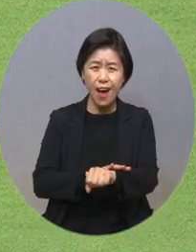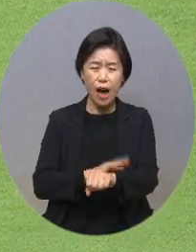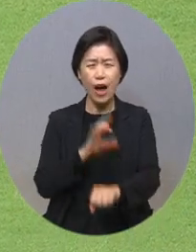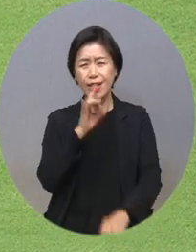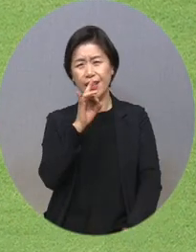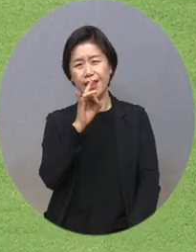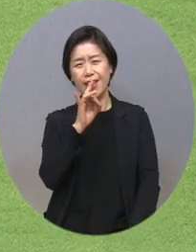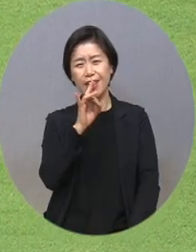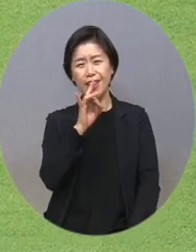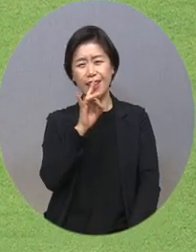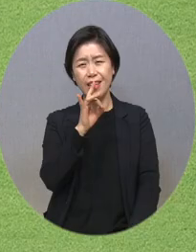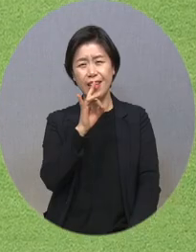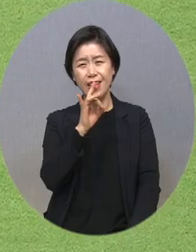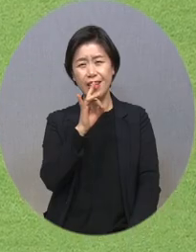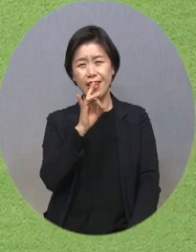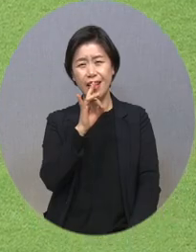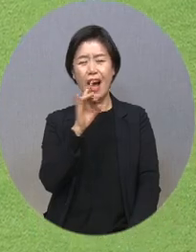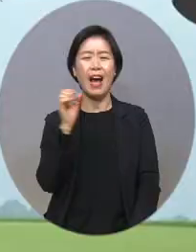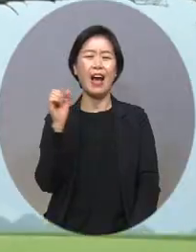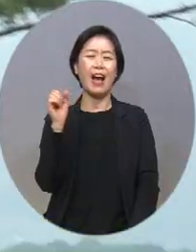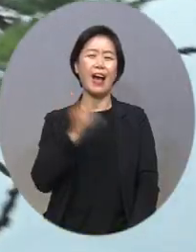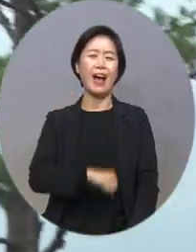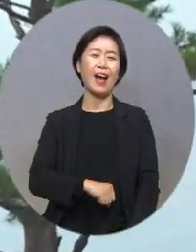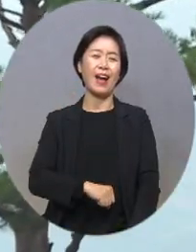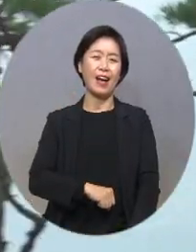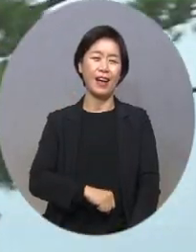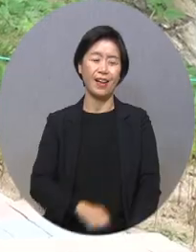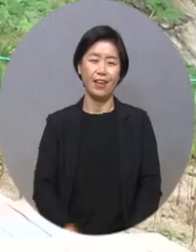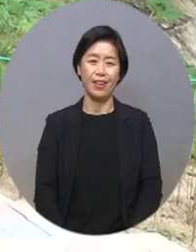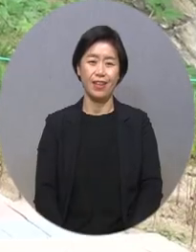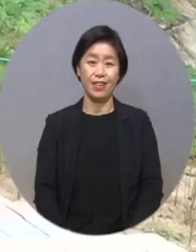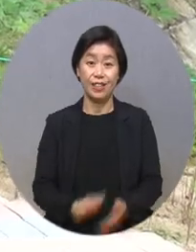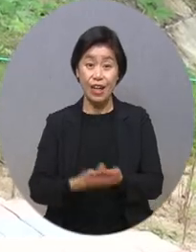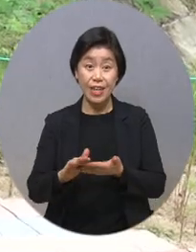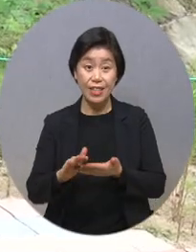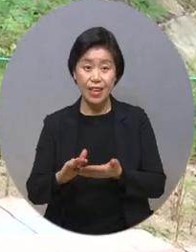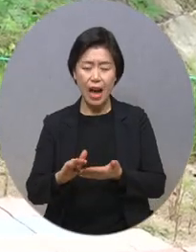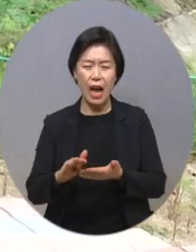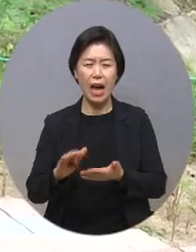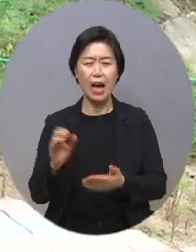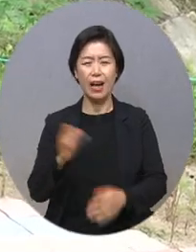잘 친 것 같네. 나이스 볼! 아! 우와! 나이스 볼! 아!